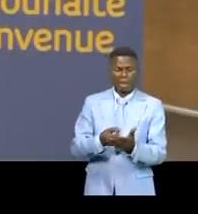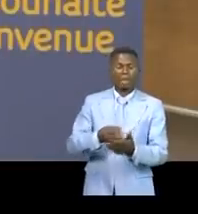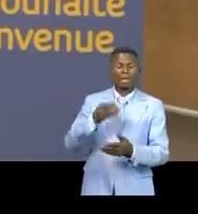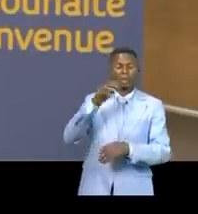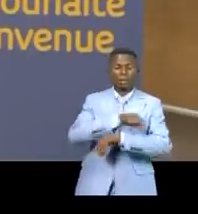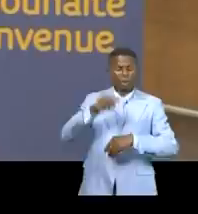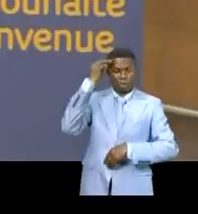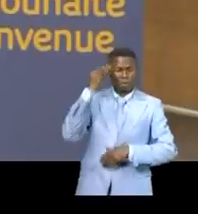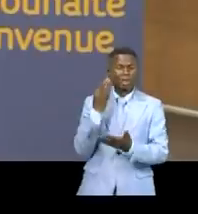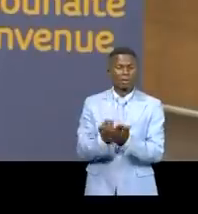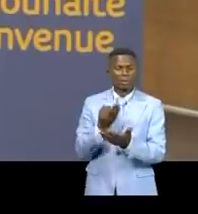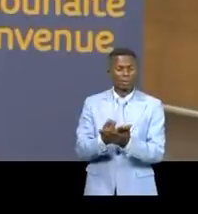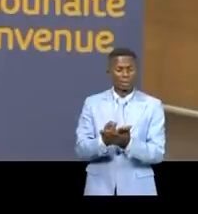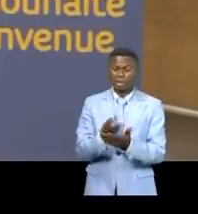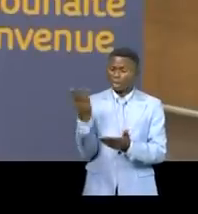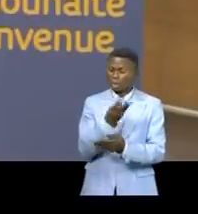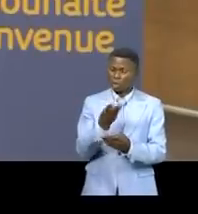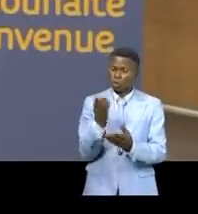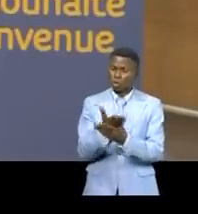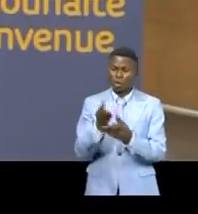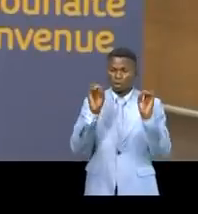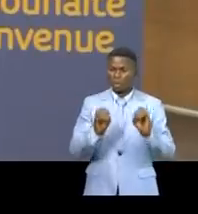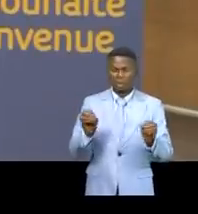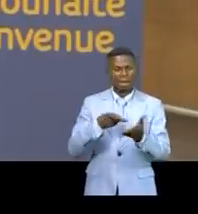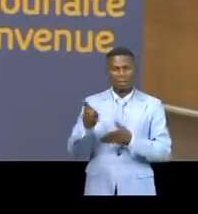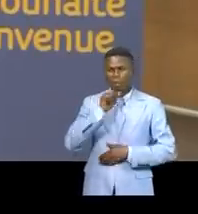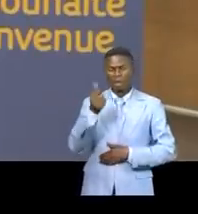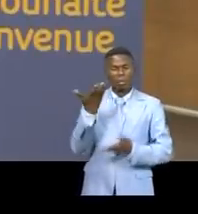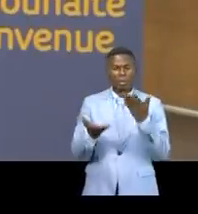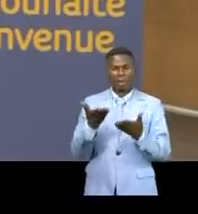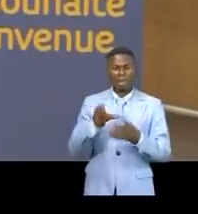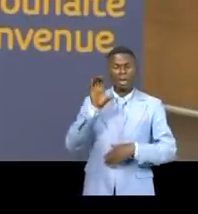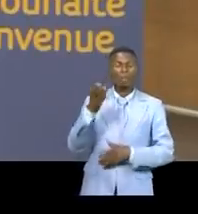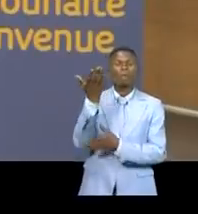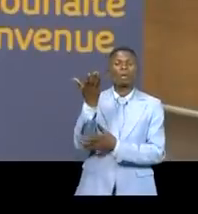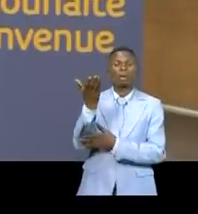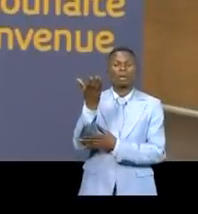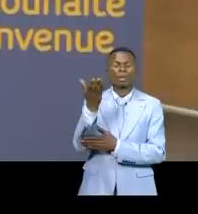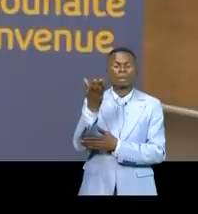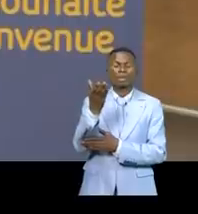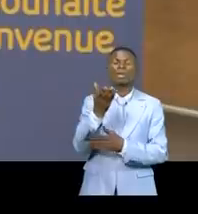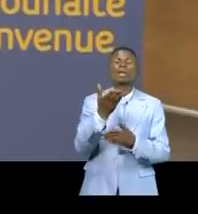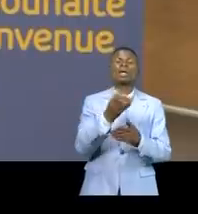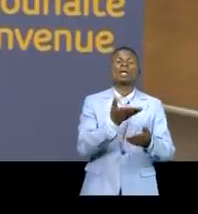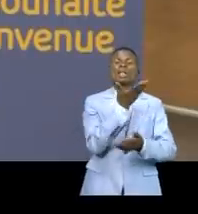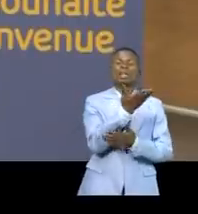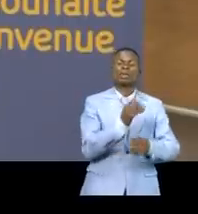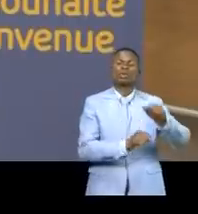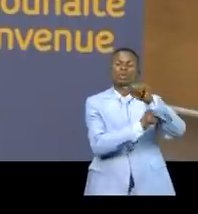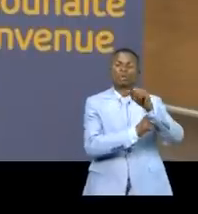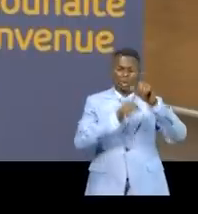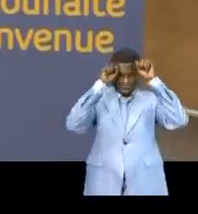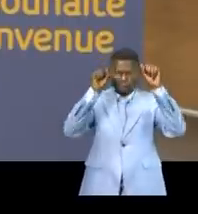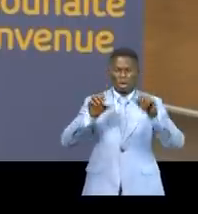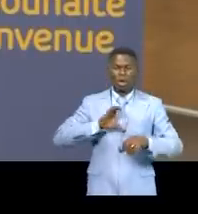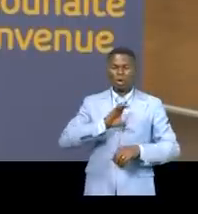Finances. Sans cela, elle ne peut pas payer. Parfois, il arrive des cas où la banque doit demander une dérogation auprès du président du comité